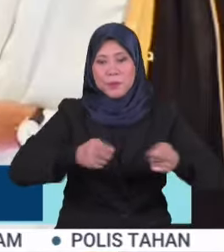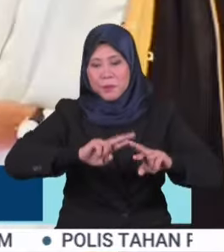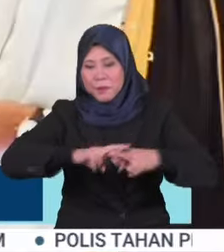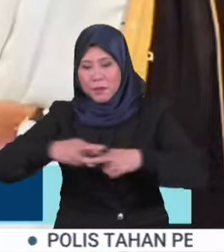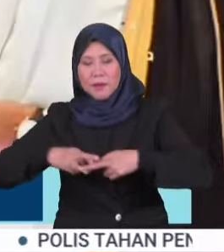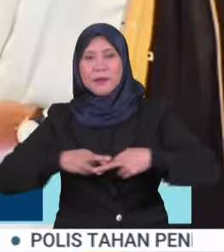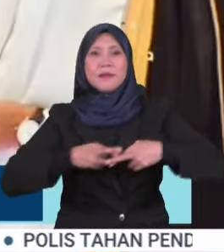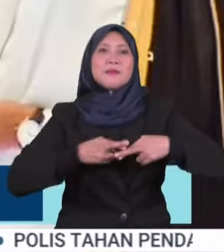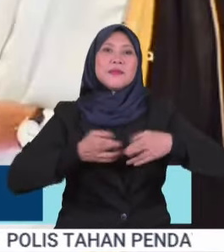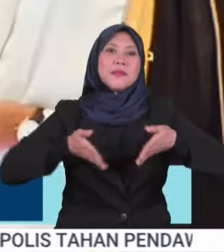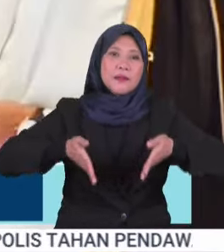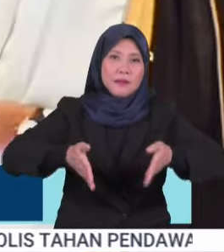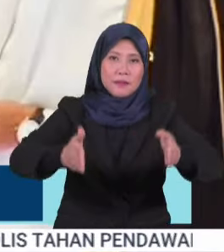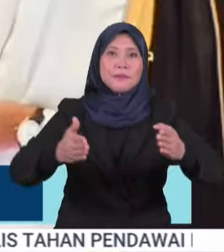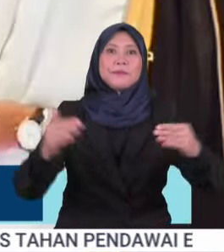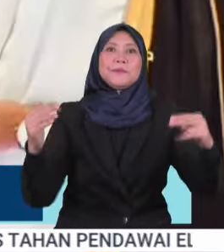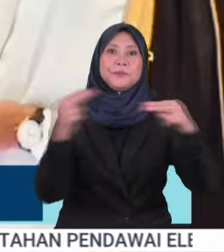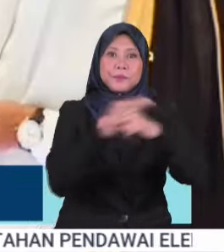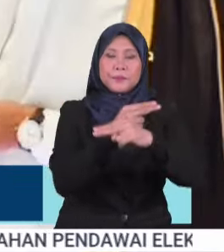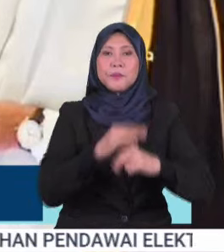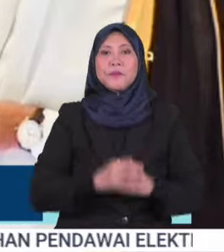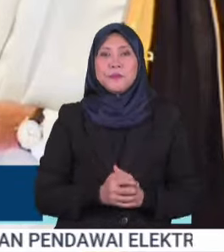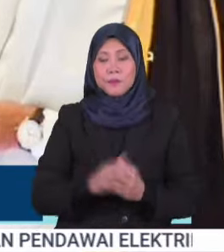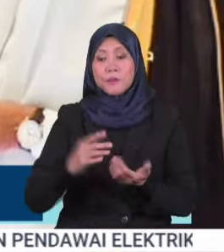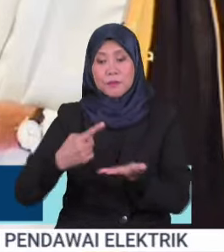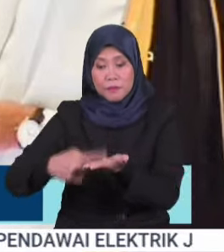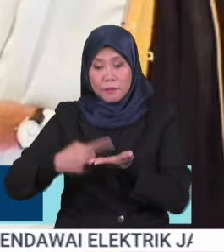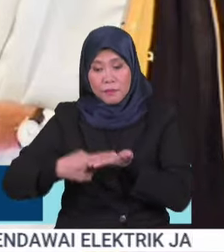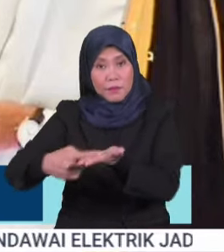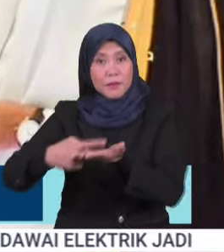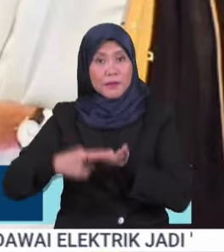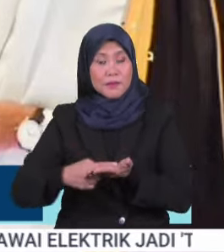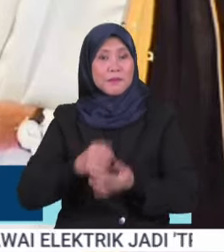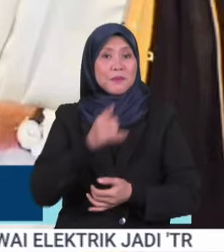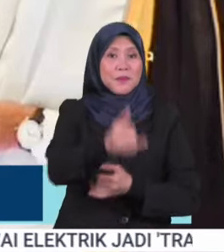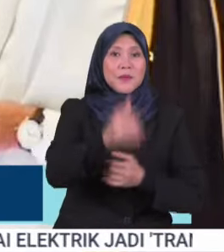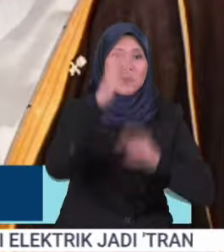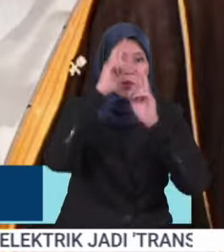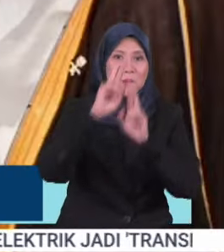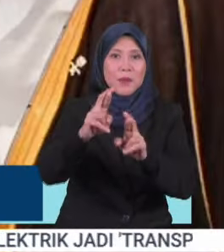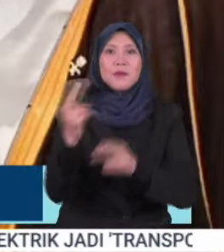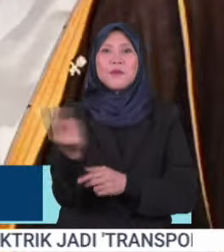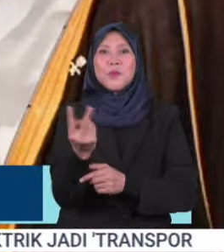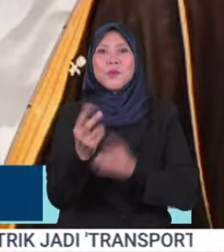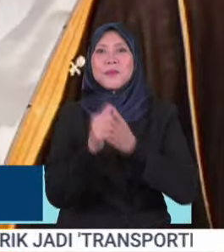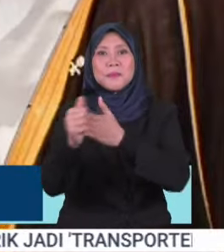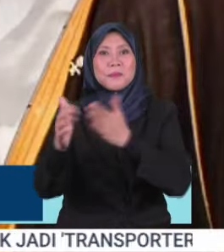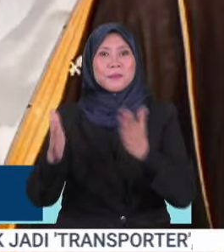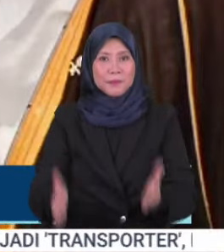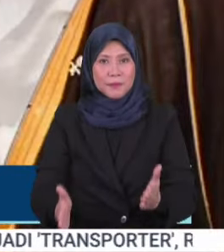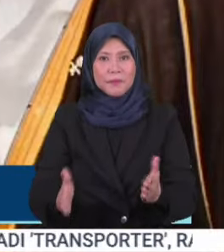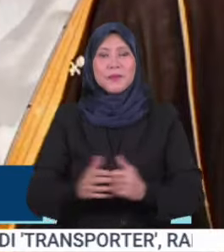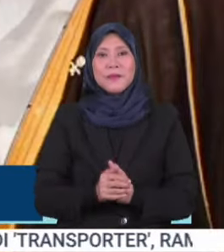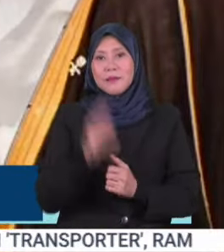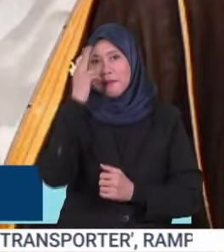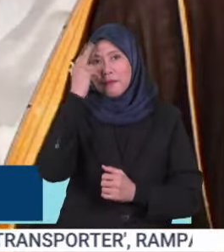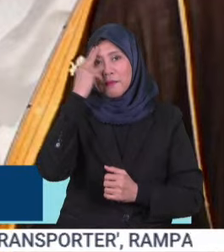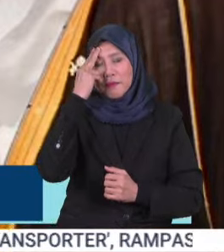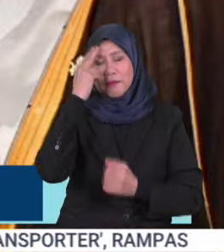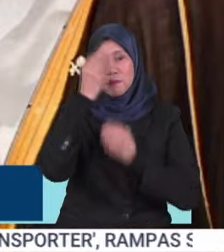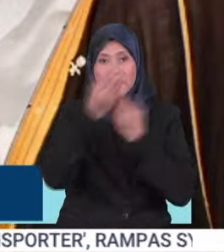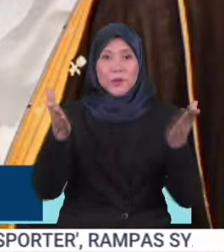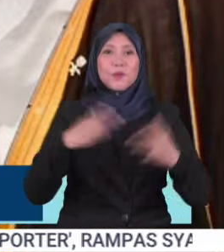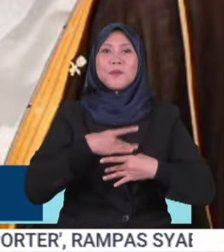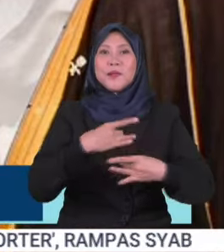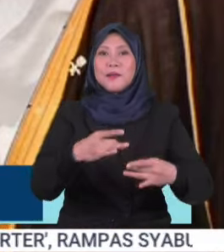jalan raya. Menteri Kerja Raya berkata perkara itu dibincangkan semasa kunjungan hormat kedua-dua pemimpin berkenaan. Arab Saudi juga